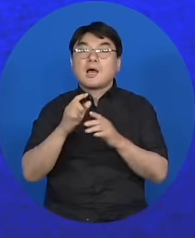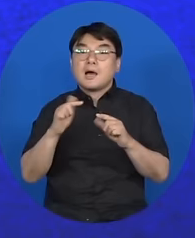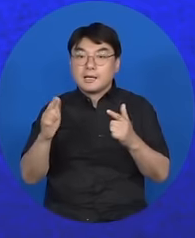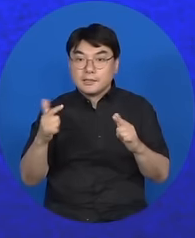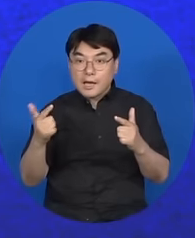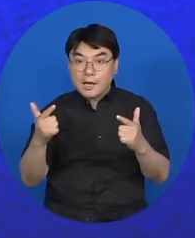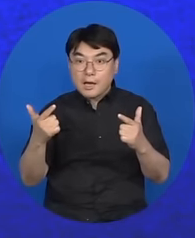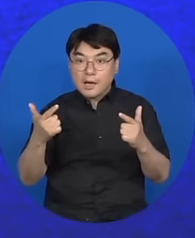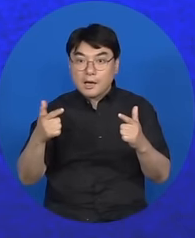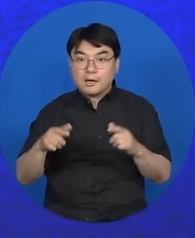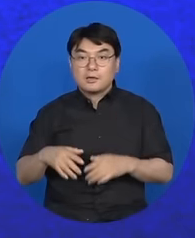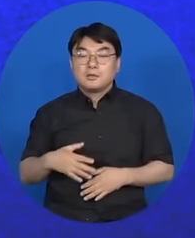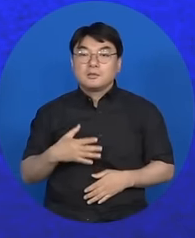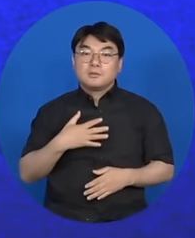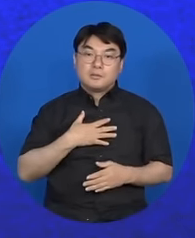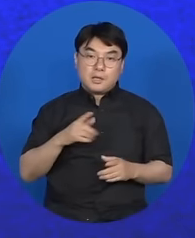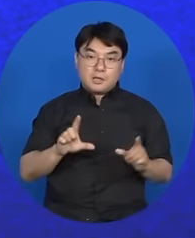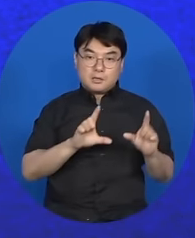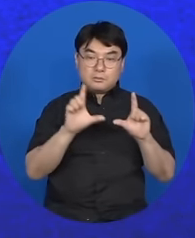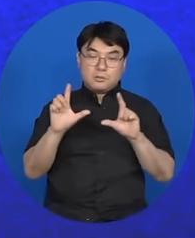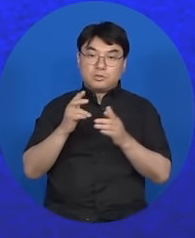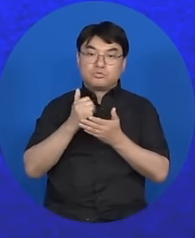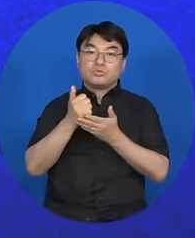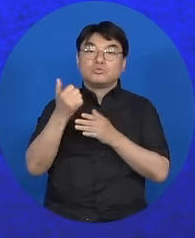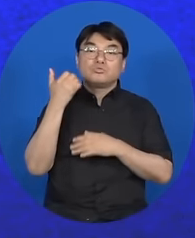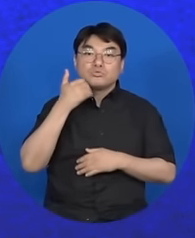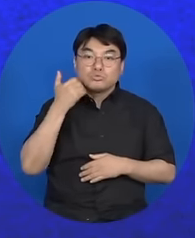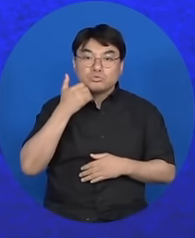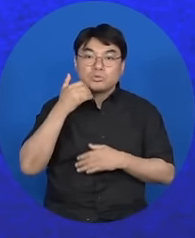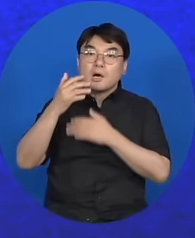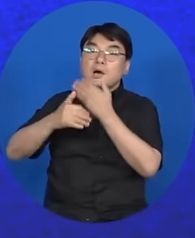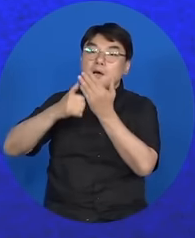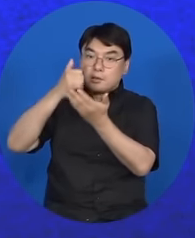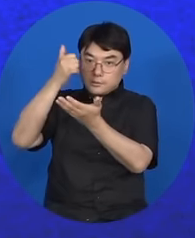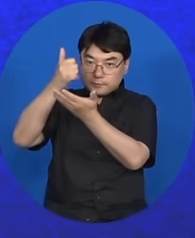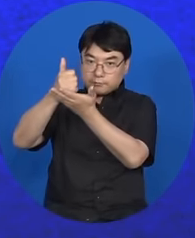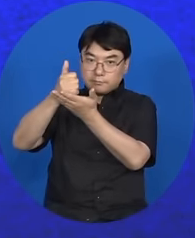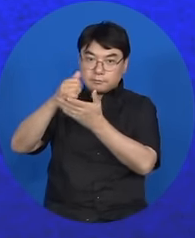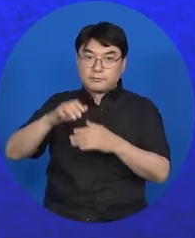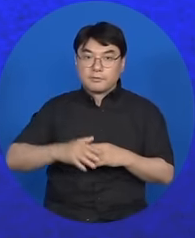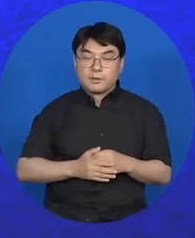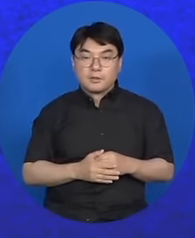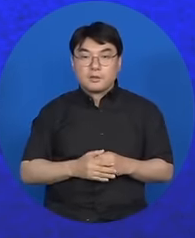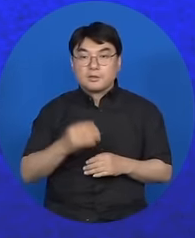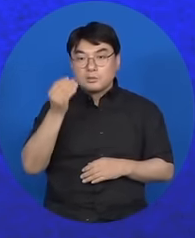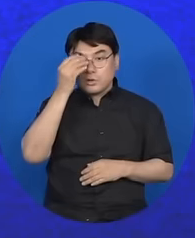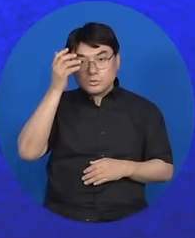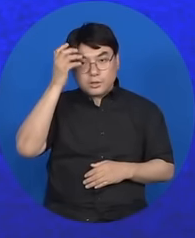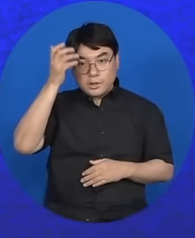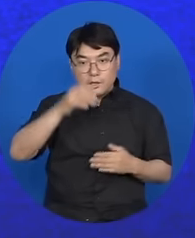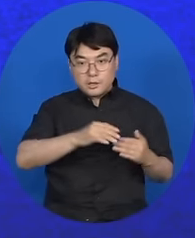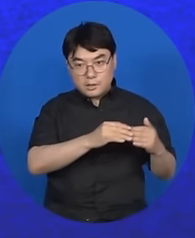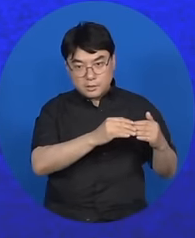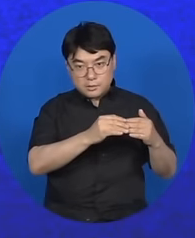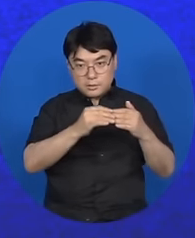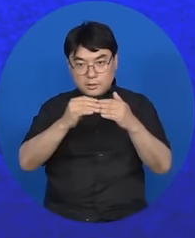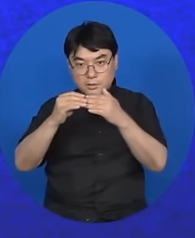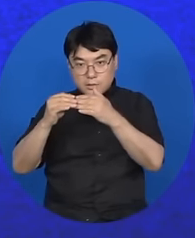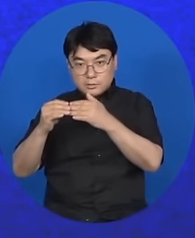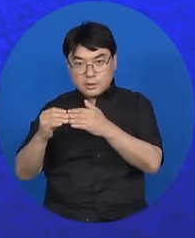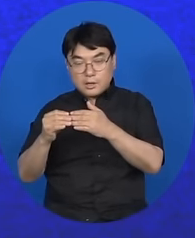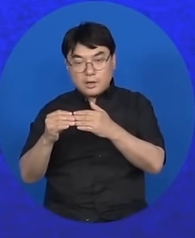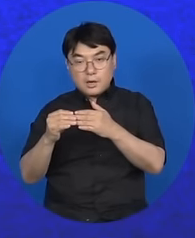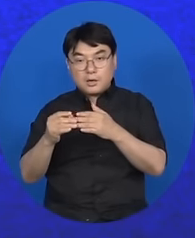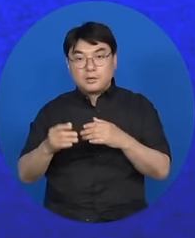인생의 주인은 주님이십니다. 그래서 성령이 이끌려 살아가는 거예요. 성령이 이끌려서 그렇게 사람들로부터